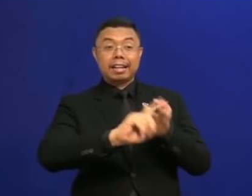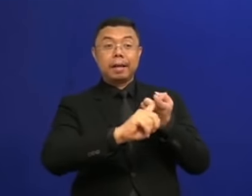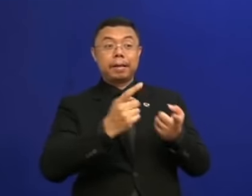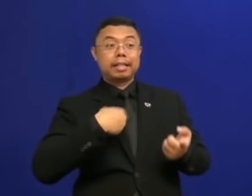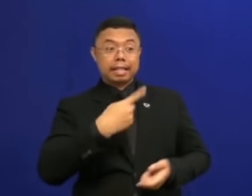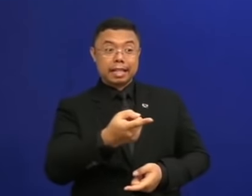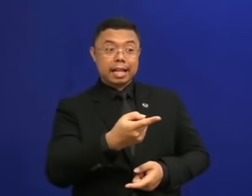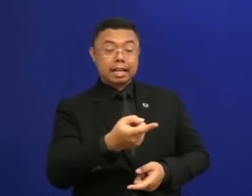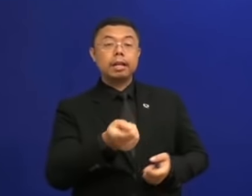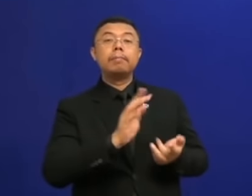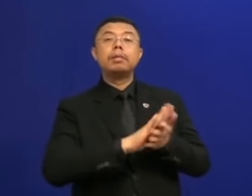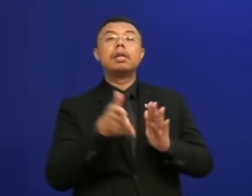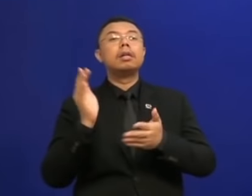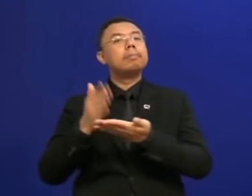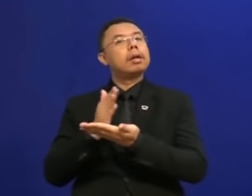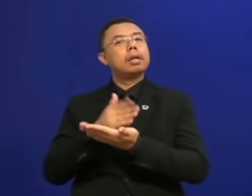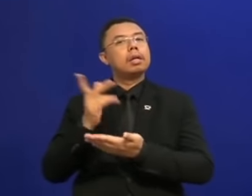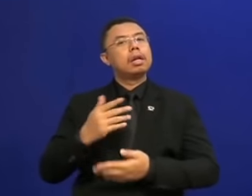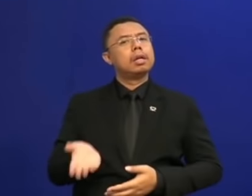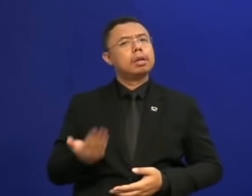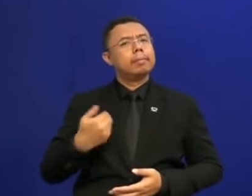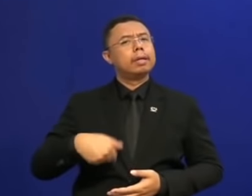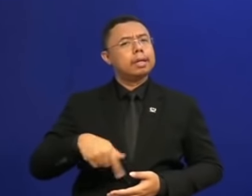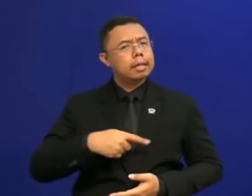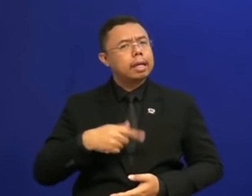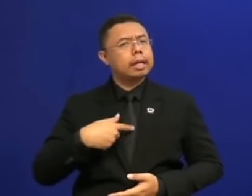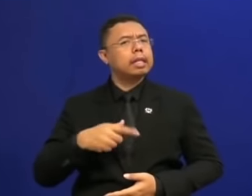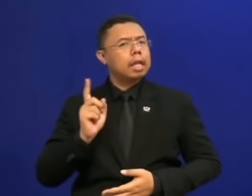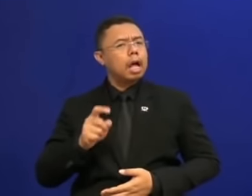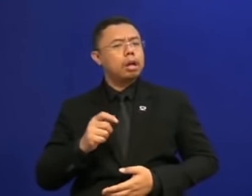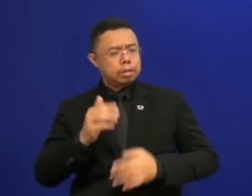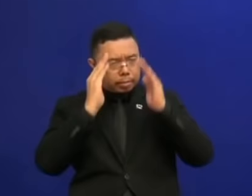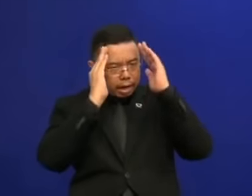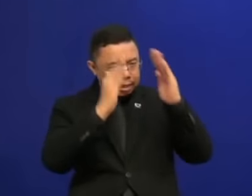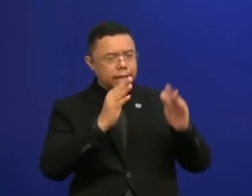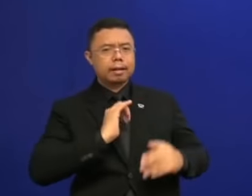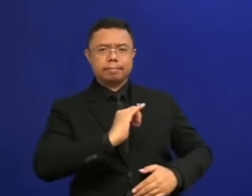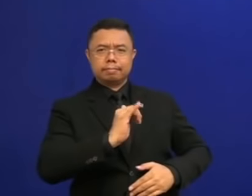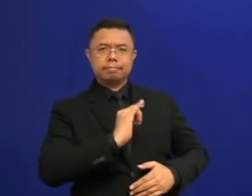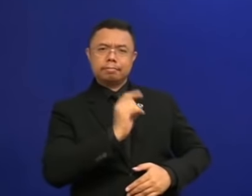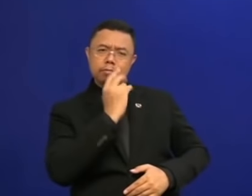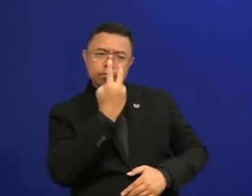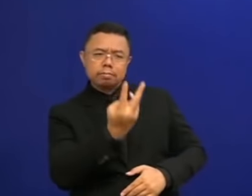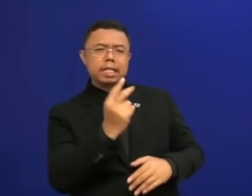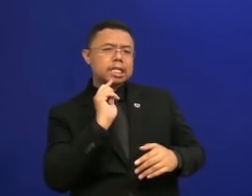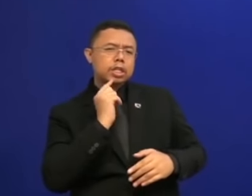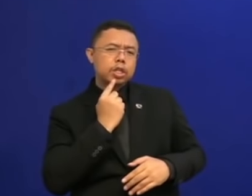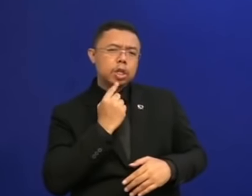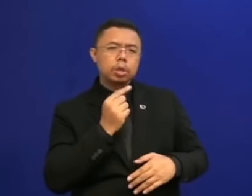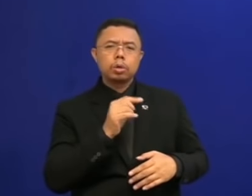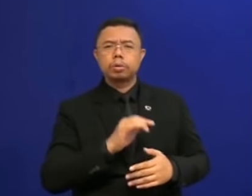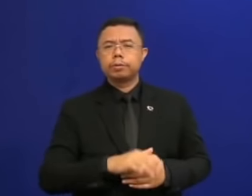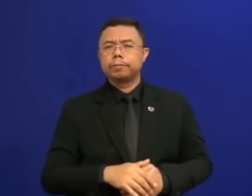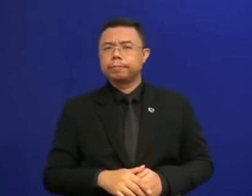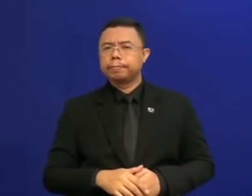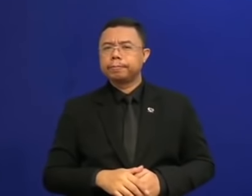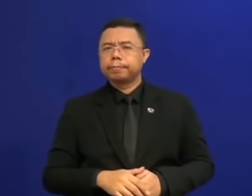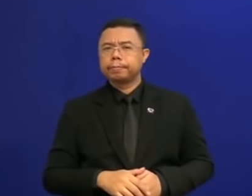pun menjadi bagian dari hidup kita yang kita juga perhatikan dengan serius dan seksama.